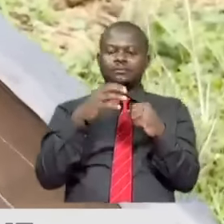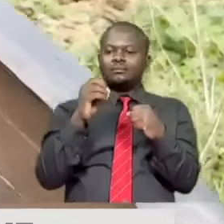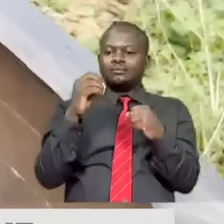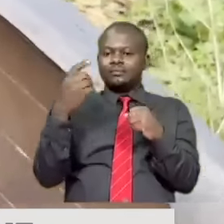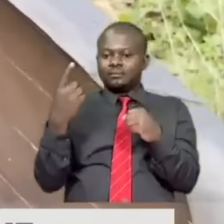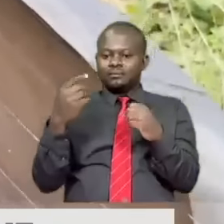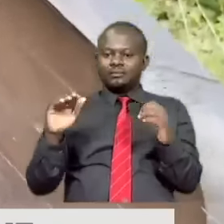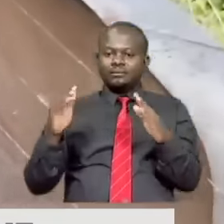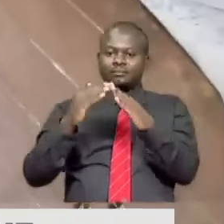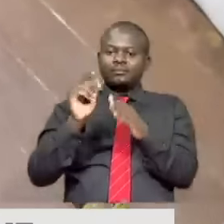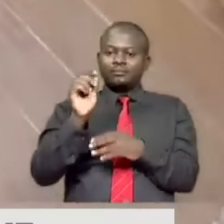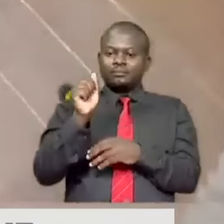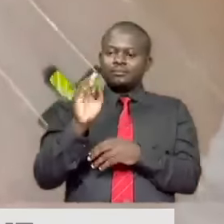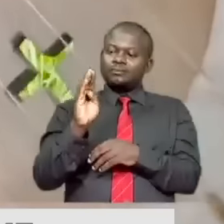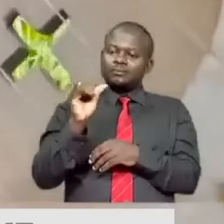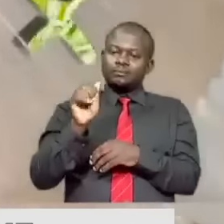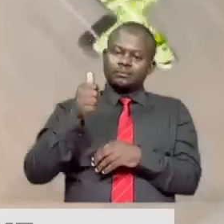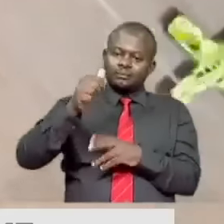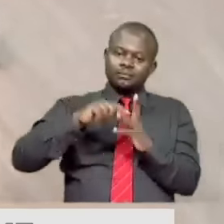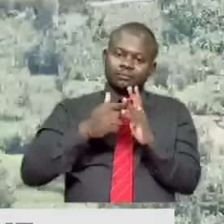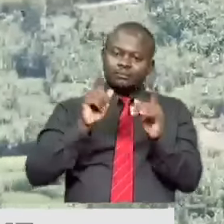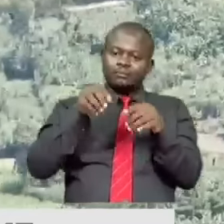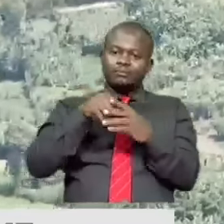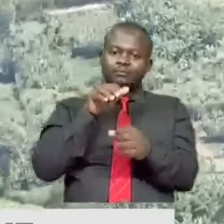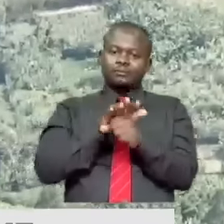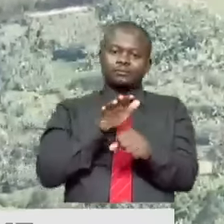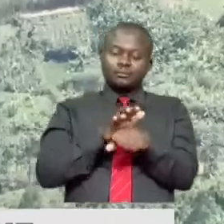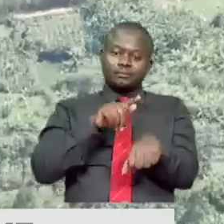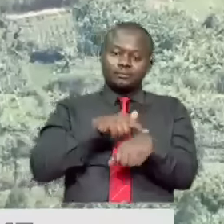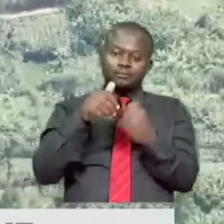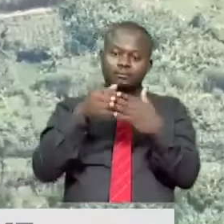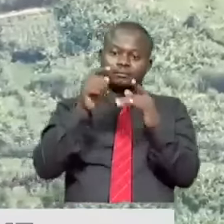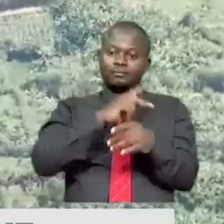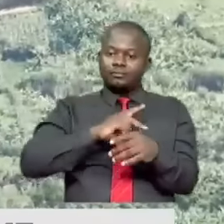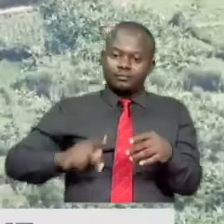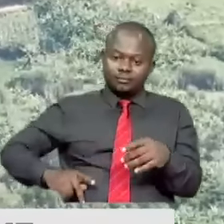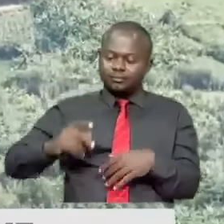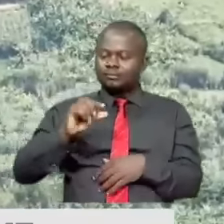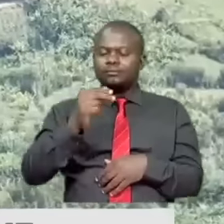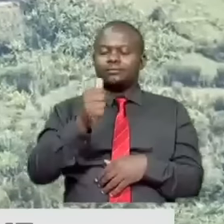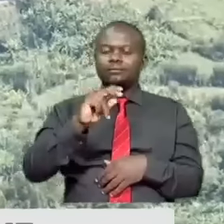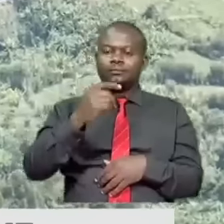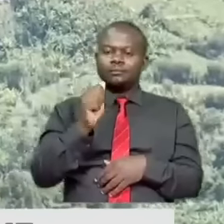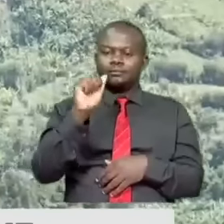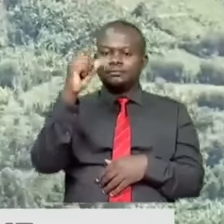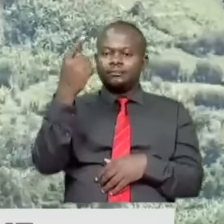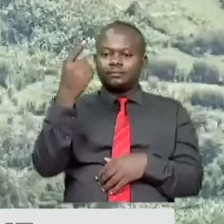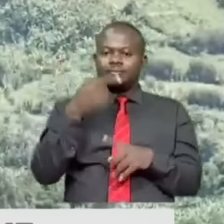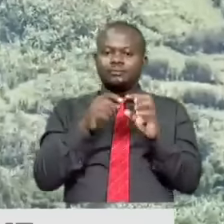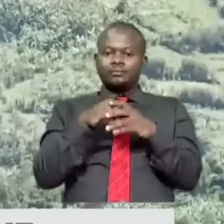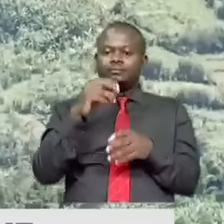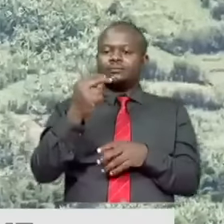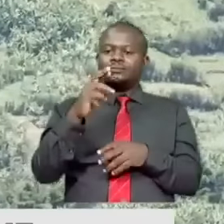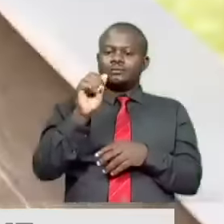uyu musozi wa Kabuye aribwo watangiye guturwaho cyane ubwo hagiraga umwami Gihanga wa mbere Ngoma Ijana hamwe na